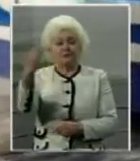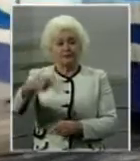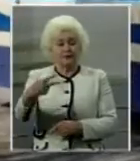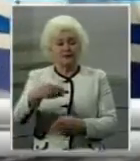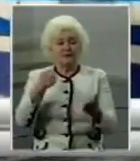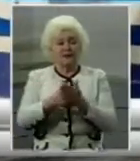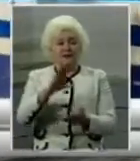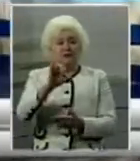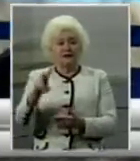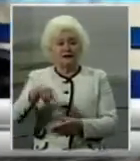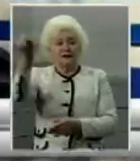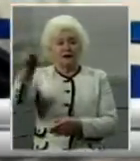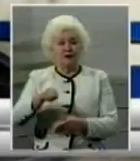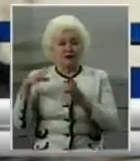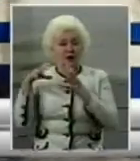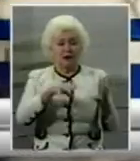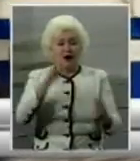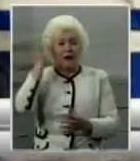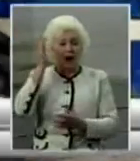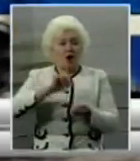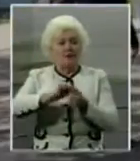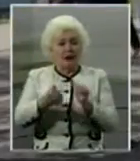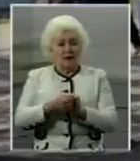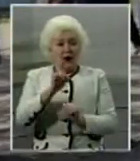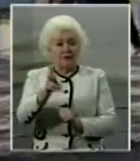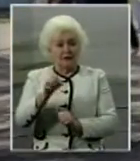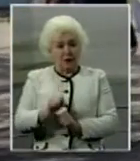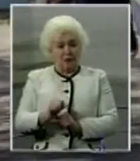13:20 до Сергіївки під'їжджає автобус Каховка-Кам'янка.